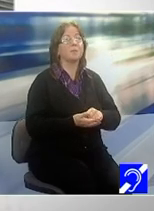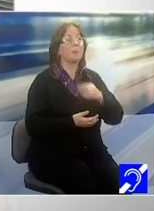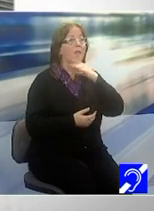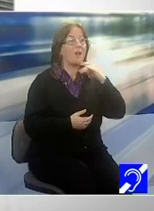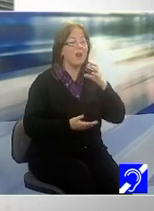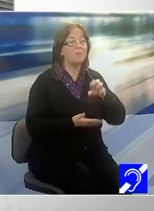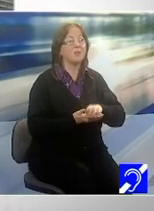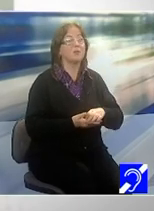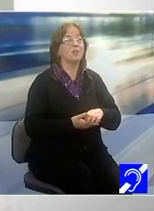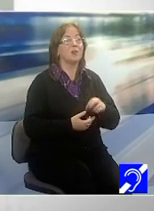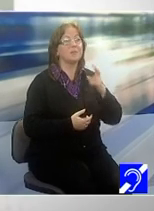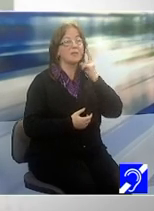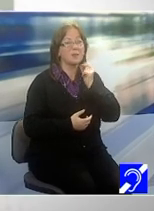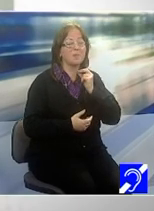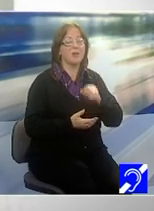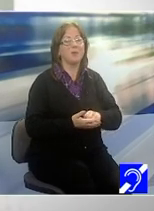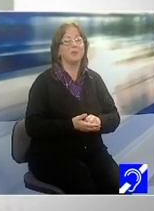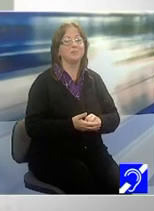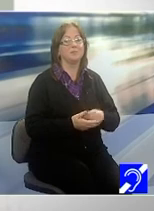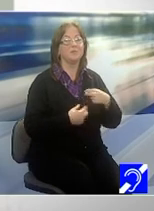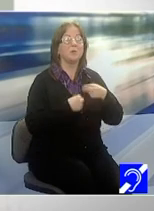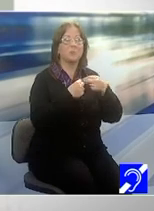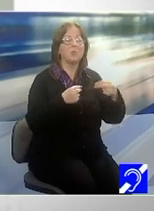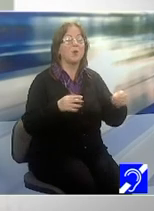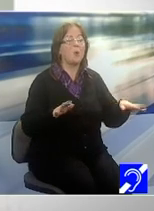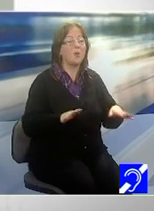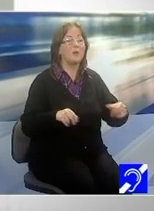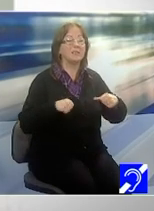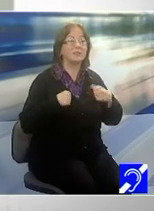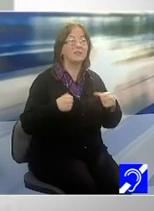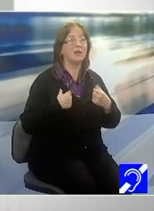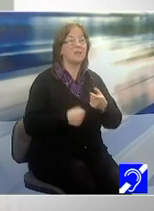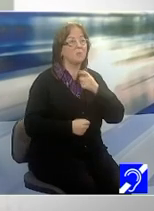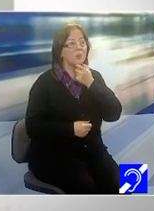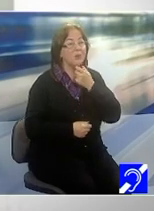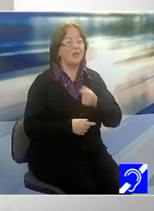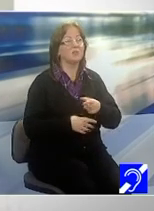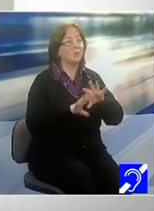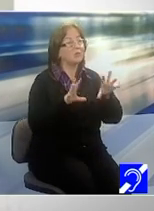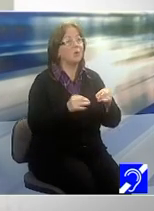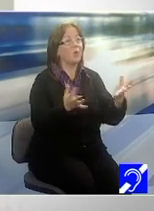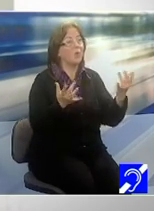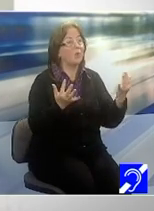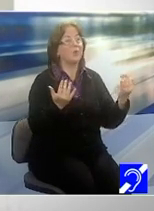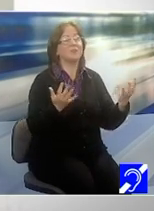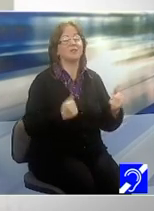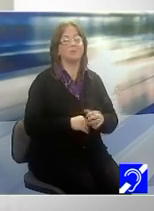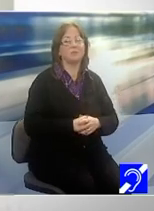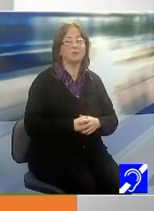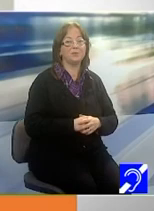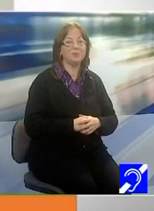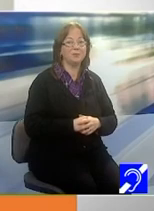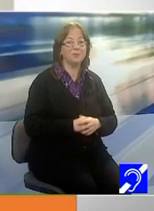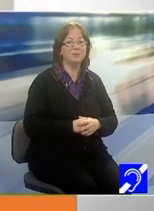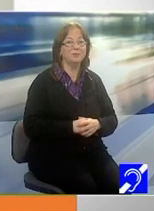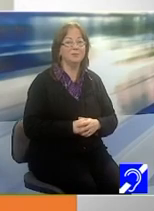adresați copiilor, tinerilor, da, tuturor categoriilor, vârstnicilor. Cu sală vândută de o săptămână. Deci două,